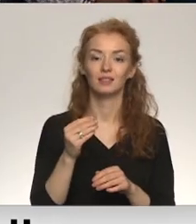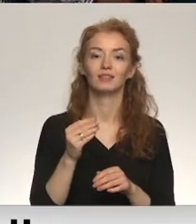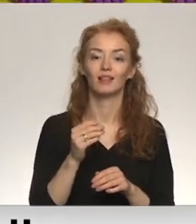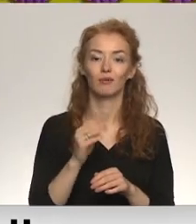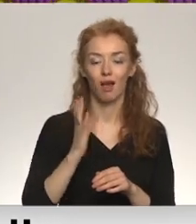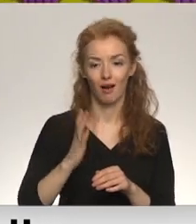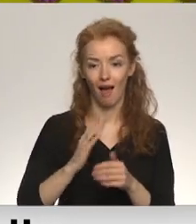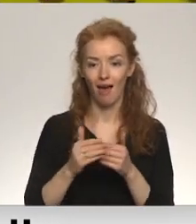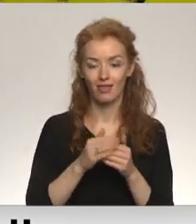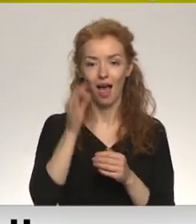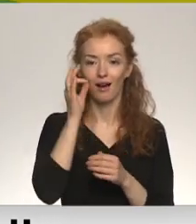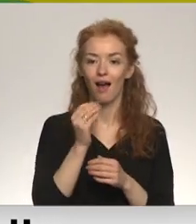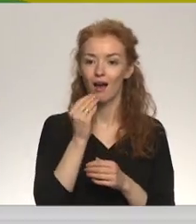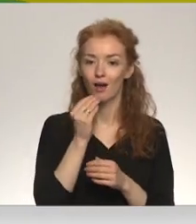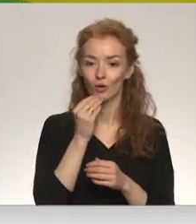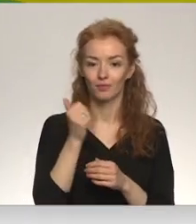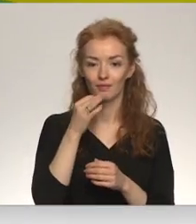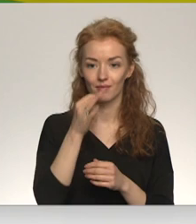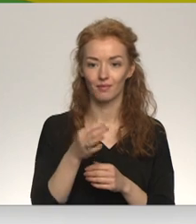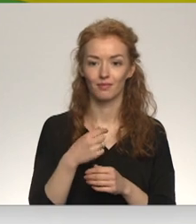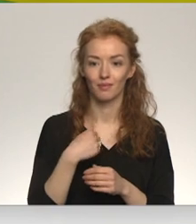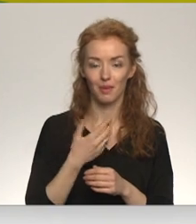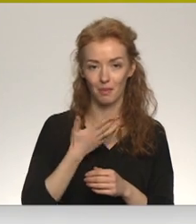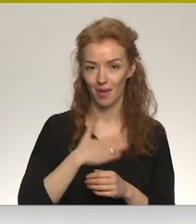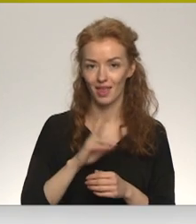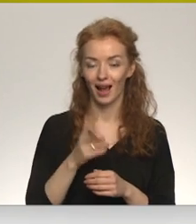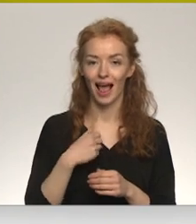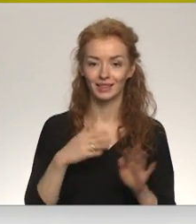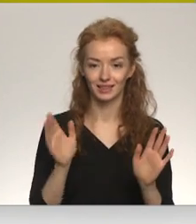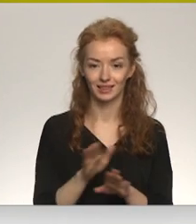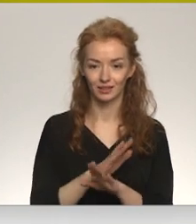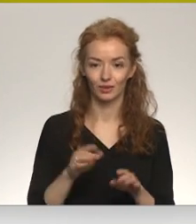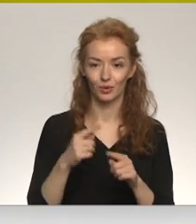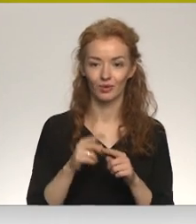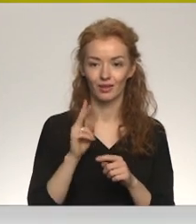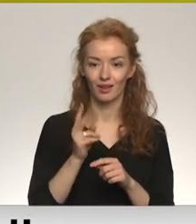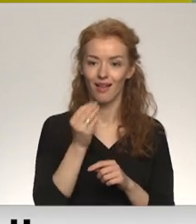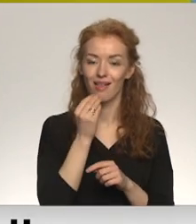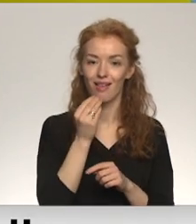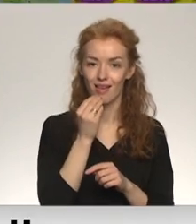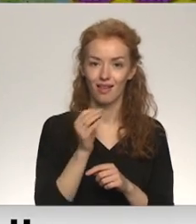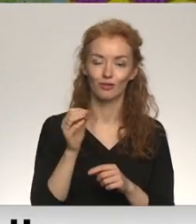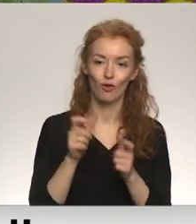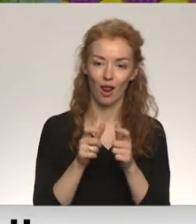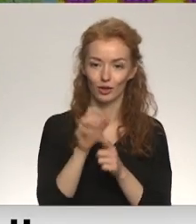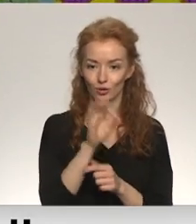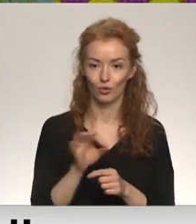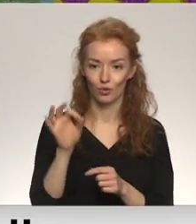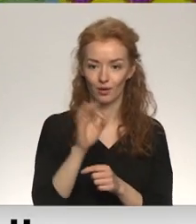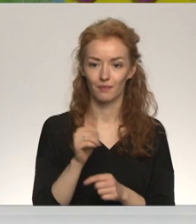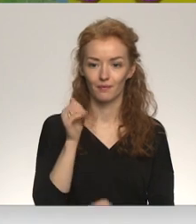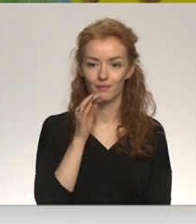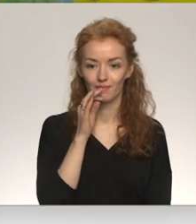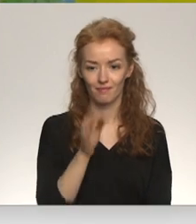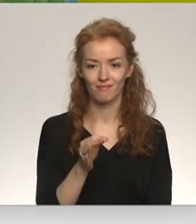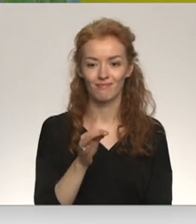kārumi. Man šodien patīk, kā dziedu un kā ēt šokolādes olas. Man patīk